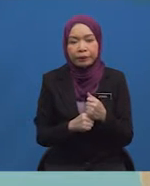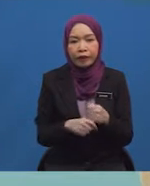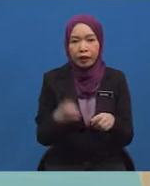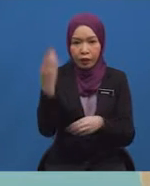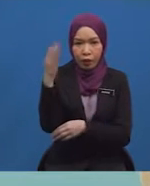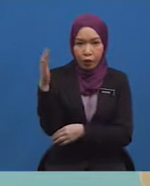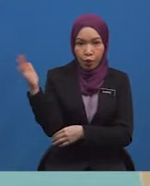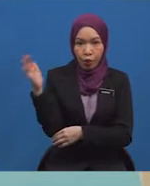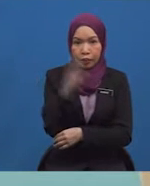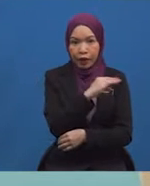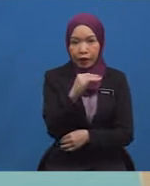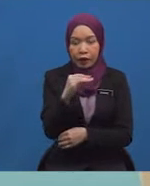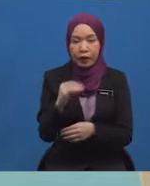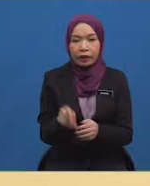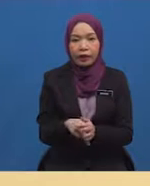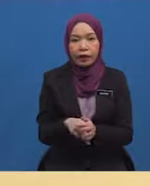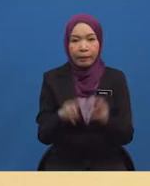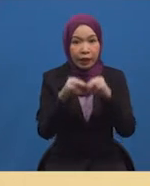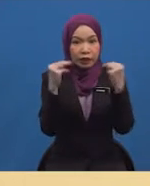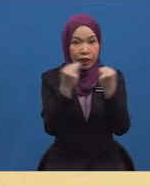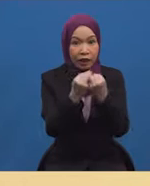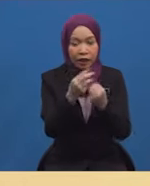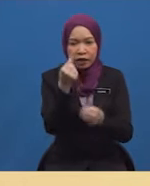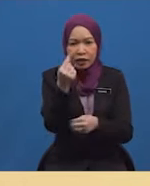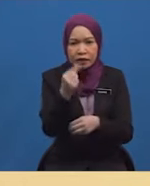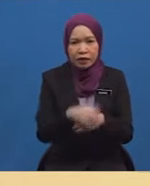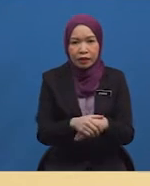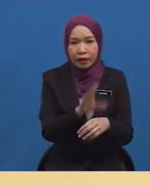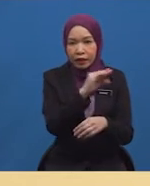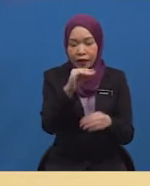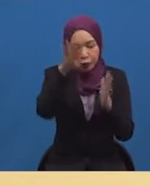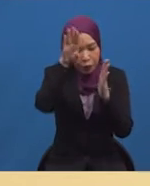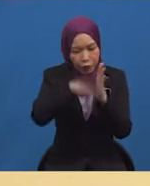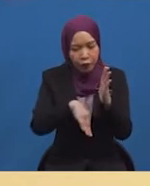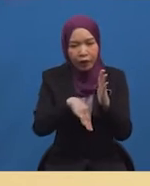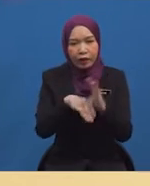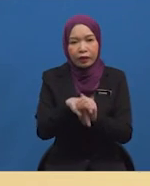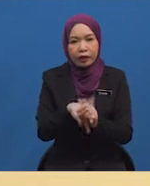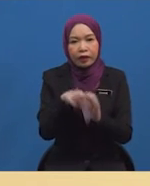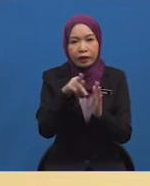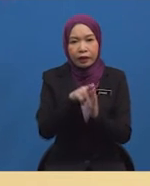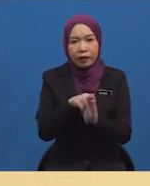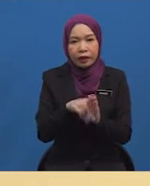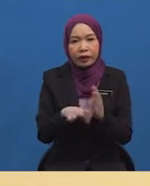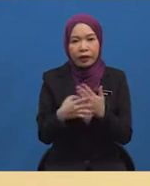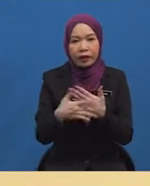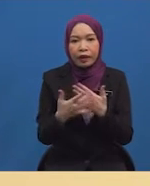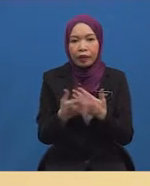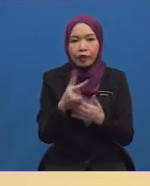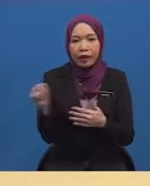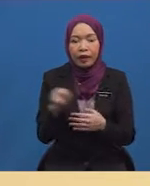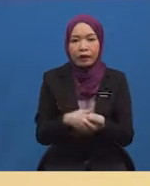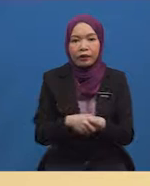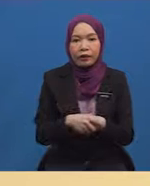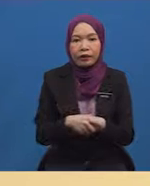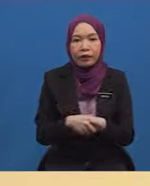kesan kawasan berpenduduk jarang ialah kemajuan infrastruktur yang terhad. kekurangan